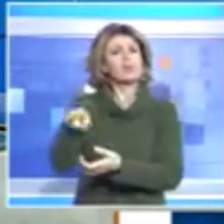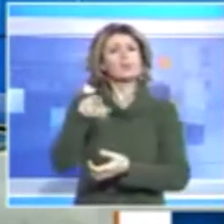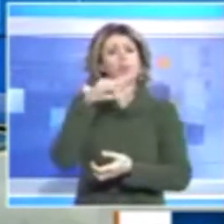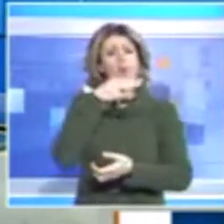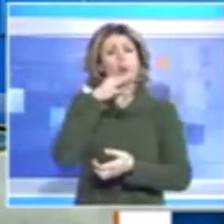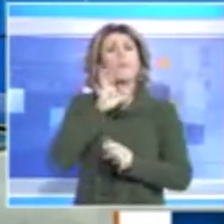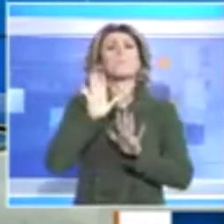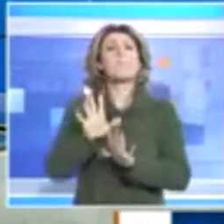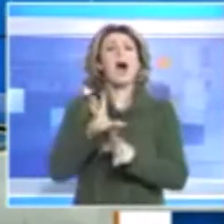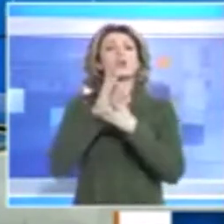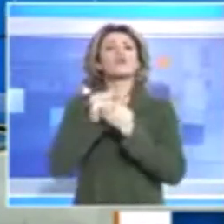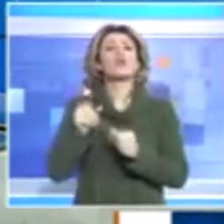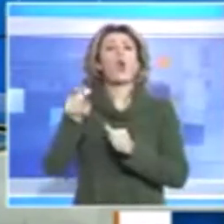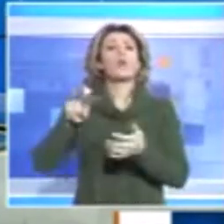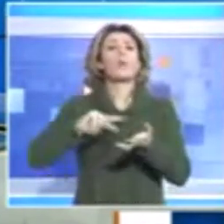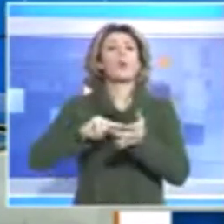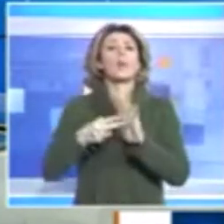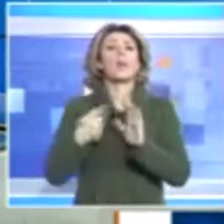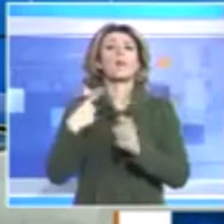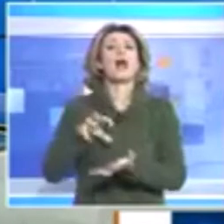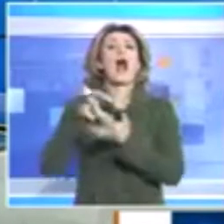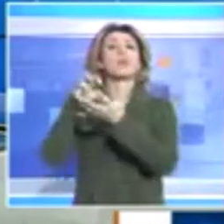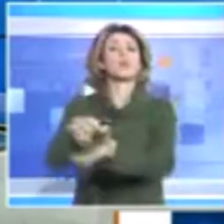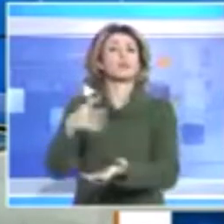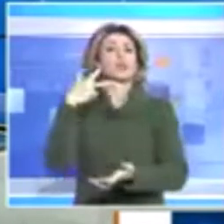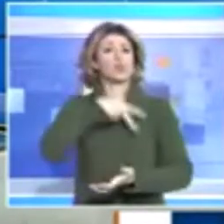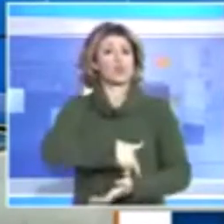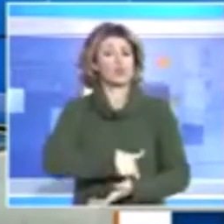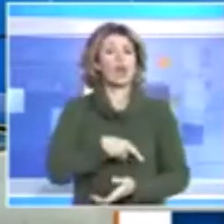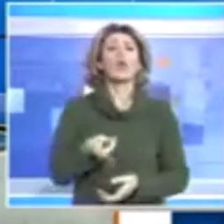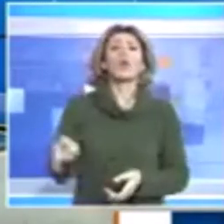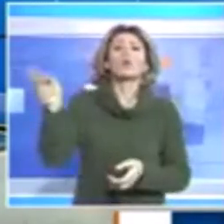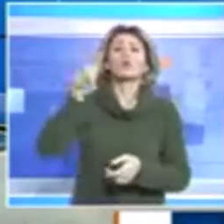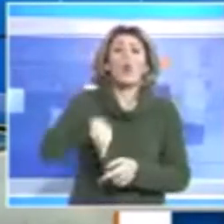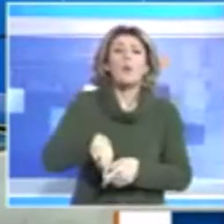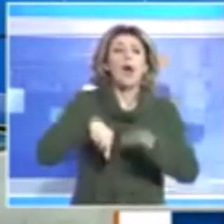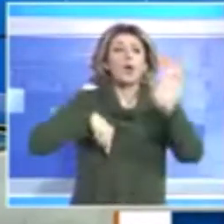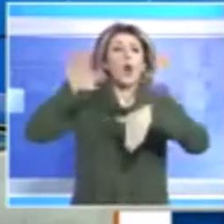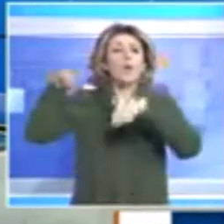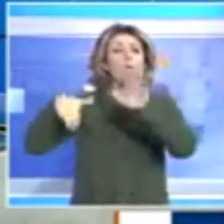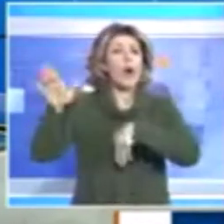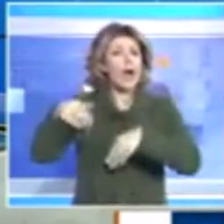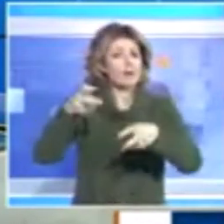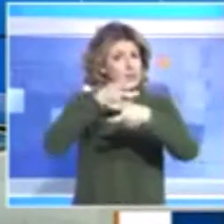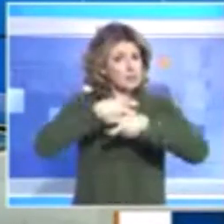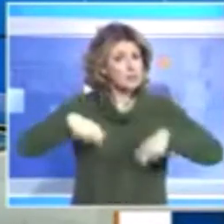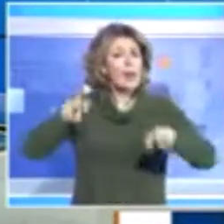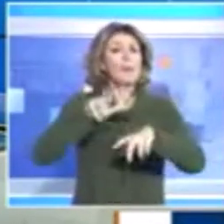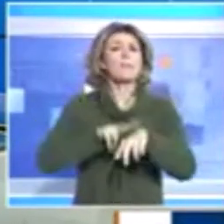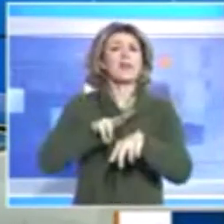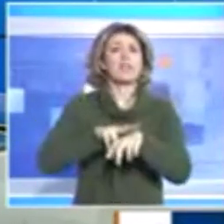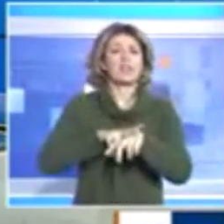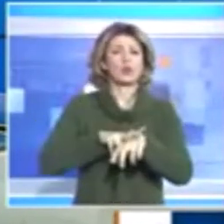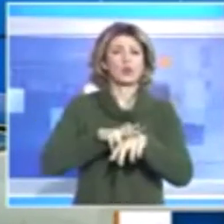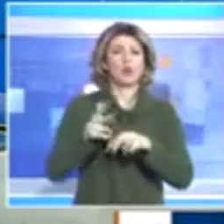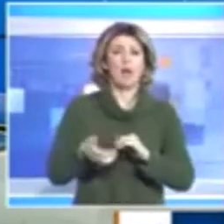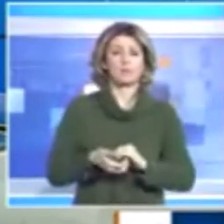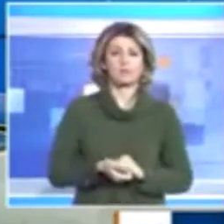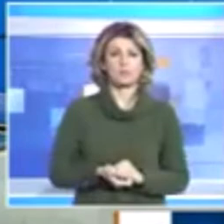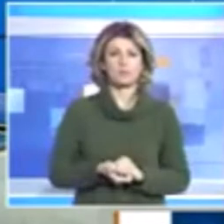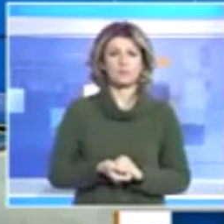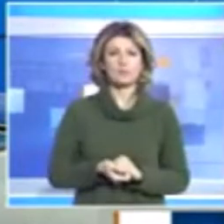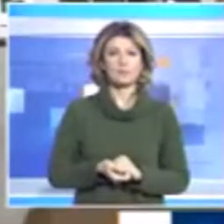nodo degli ammortizzatori sociali intanto per domani è stato convocato un nuovo tavolo in prefettura ai particolari con linda